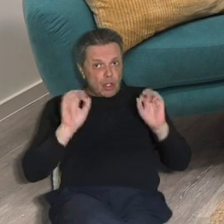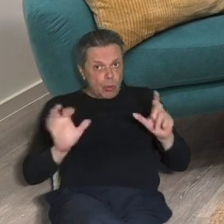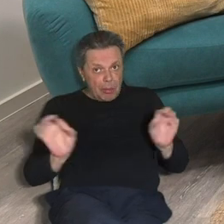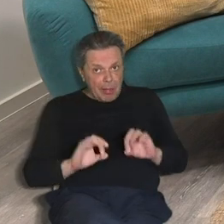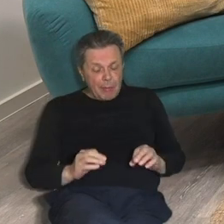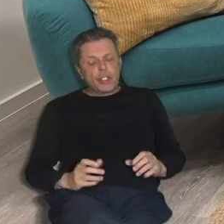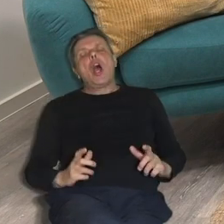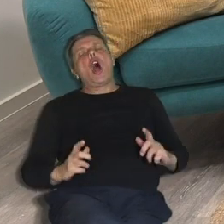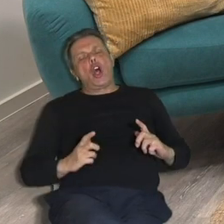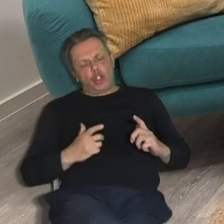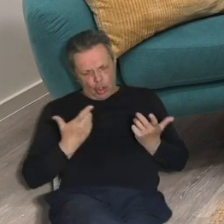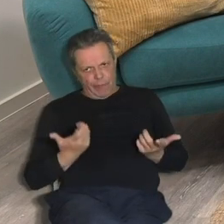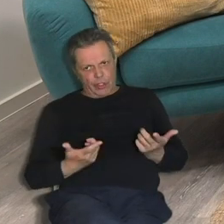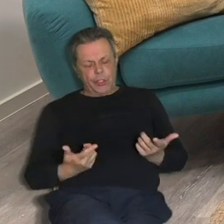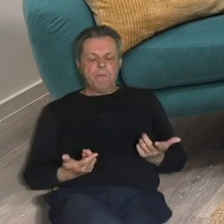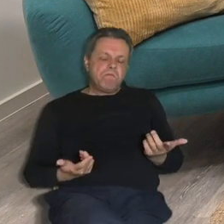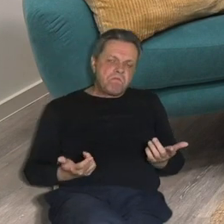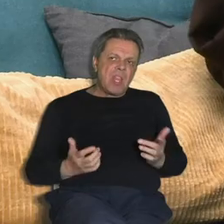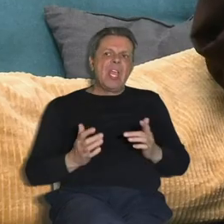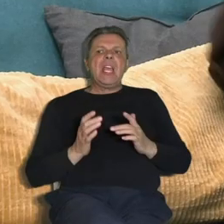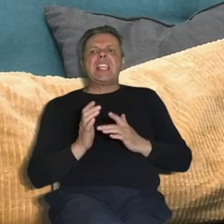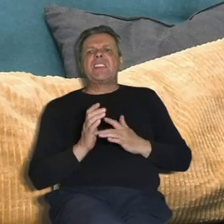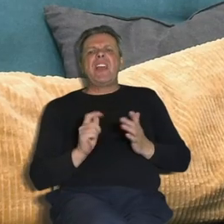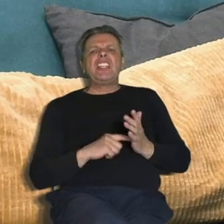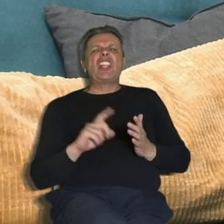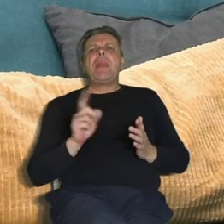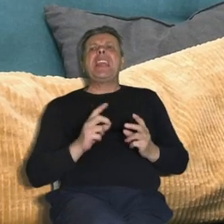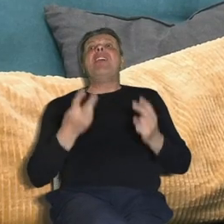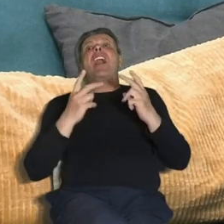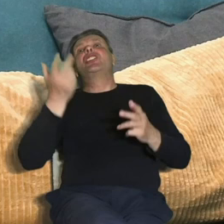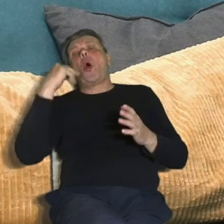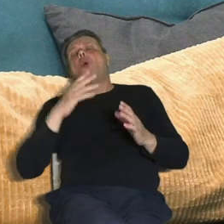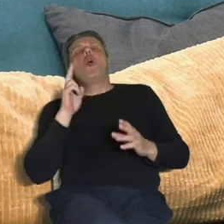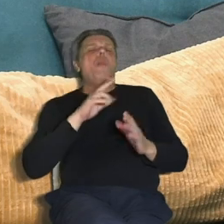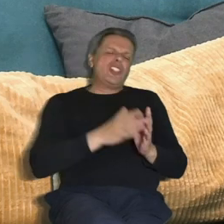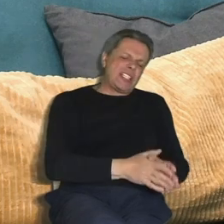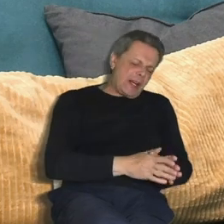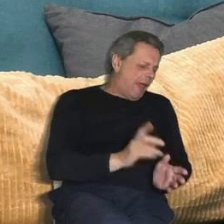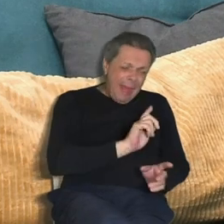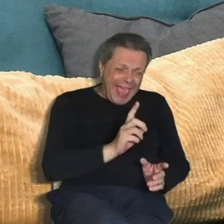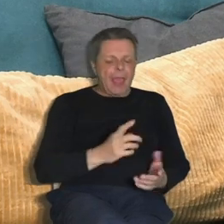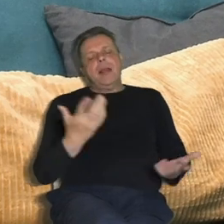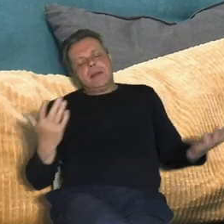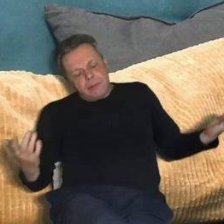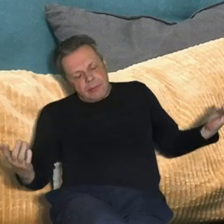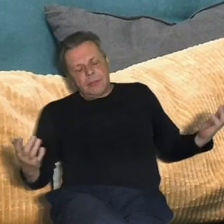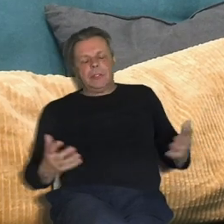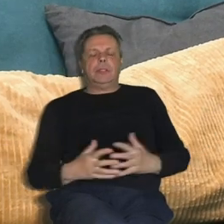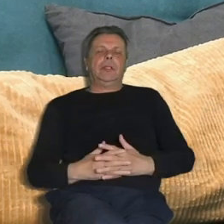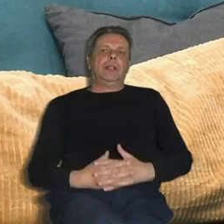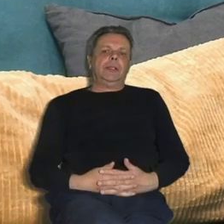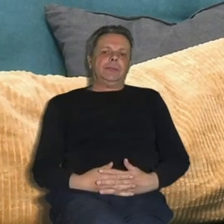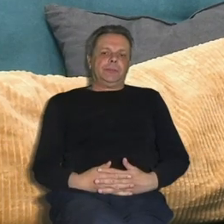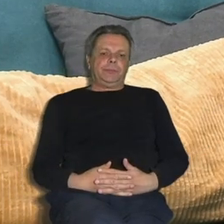nešto i doživi u svetištima. Ne zato što je svetište moćnije od kapelice, nego zato što je čovjek se pripremao na nešto, pa je doživio nešto. E, kad smo